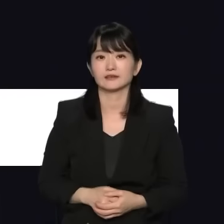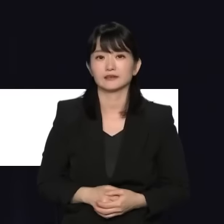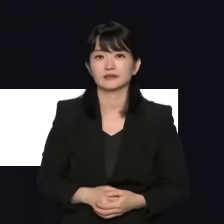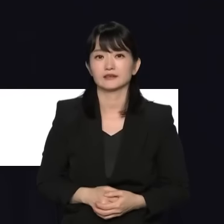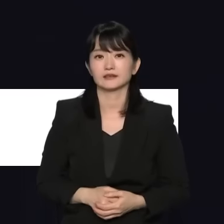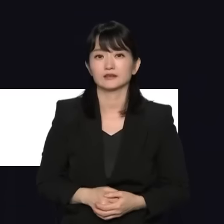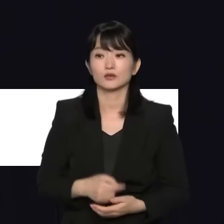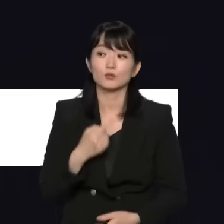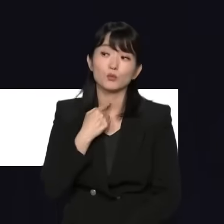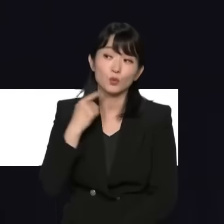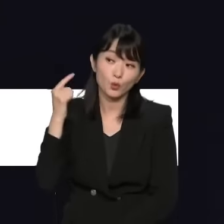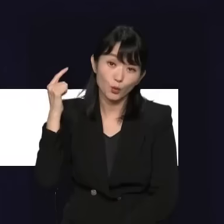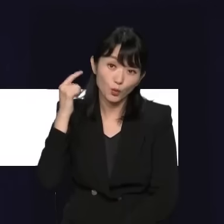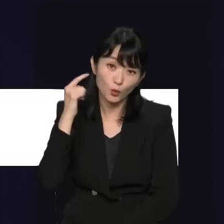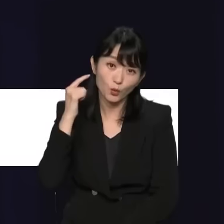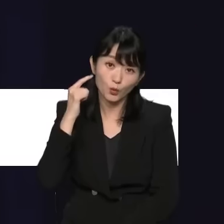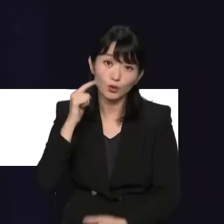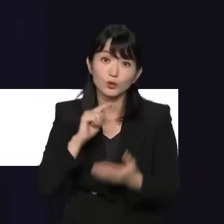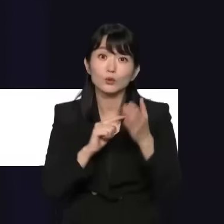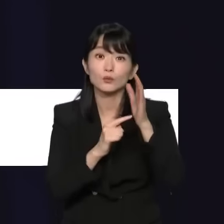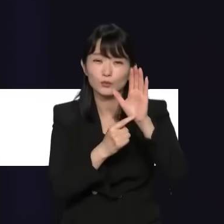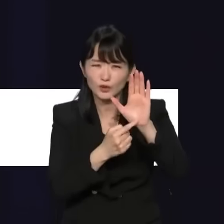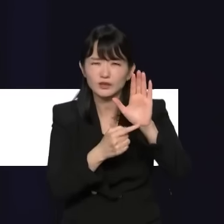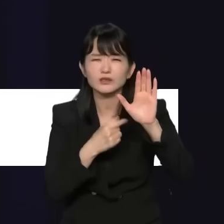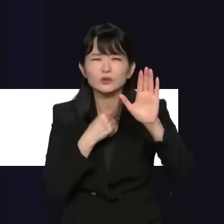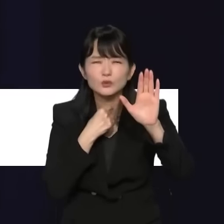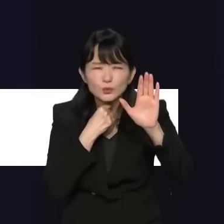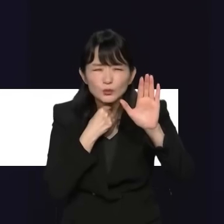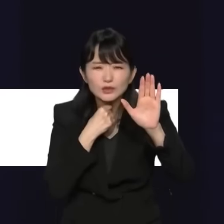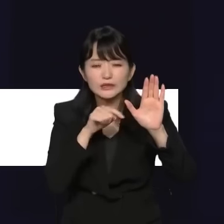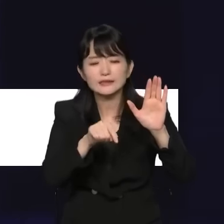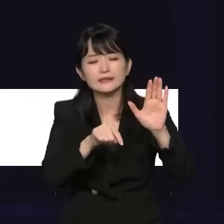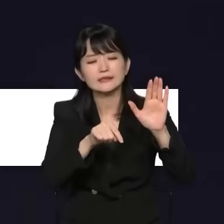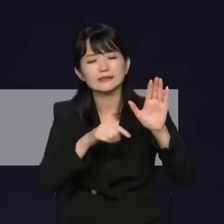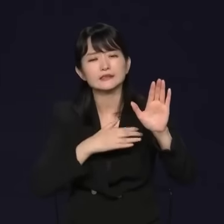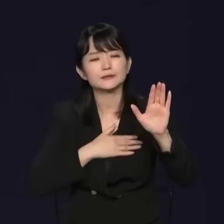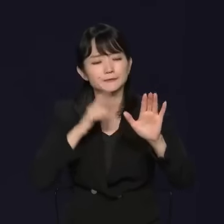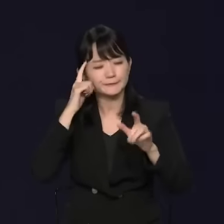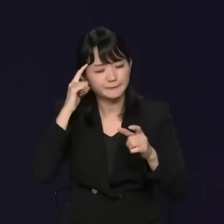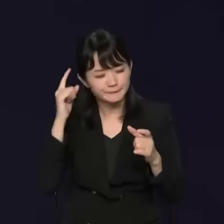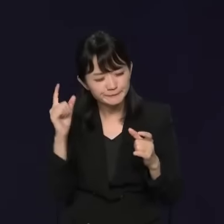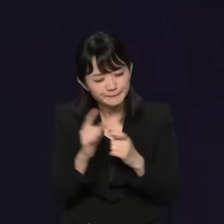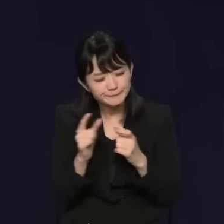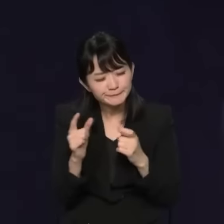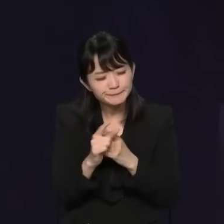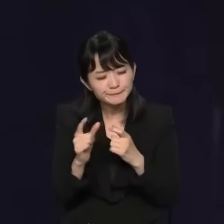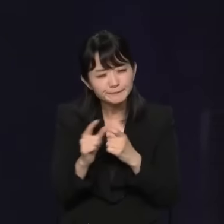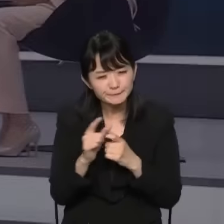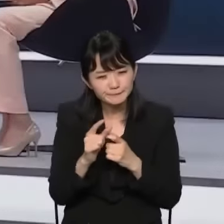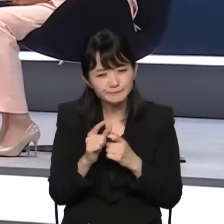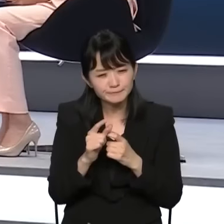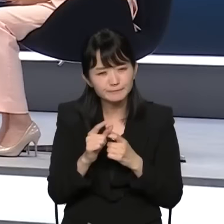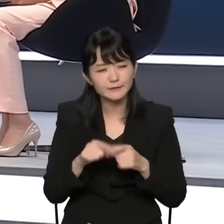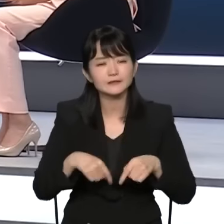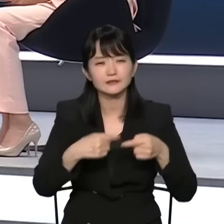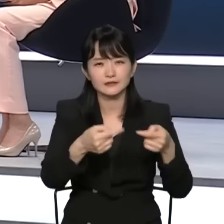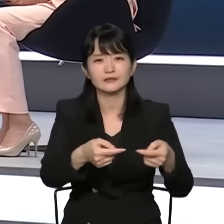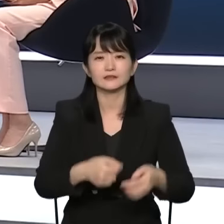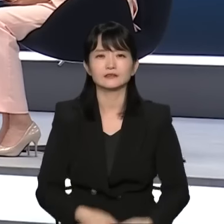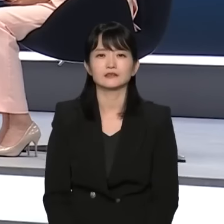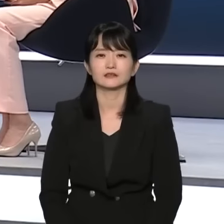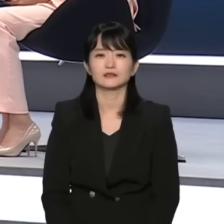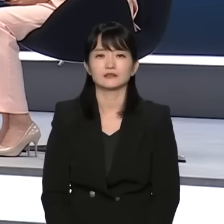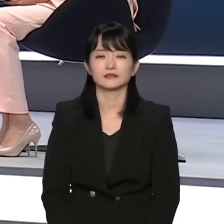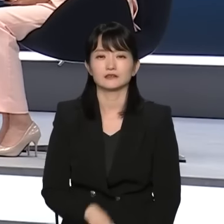많이 표현을 해주시기를 원하셨고 저도 그 부분을 가장 많이 고민하면서 작품에 임했어요. 근데 엘리자벳